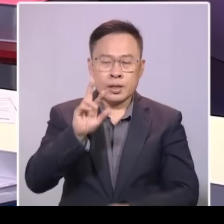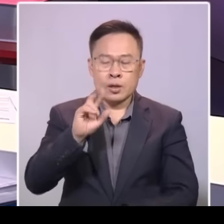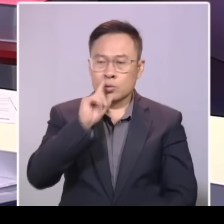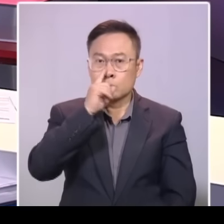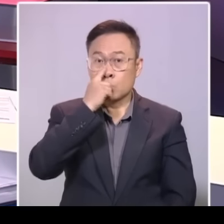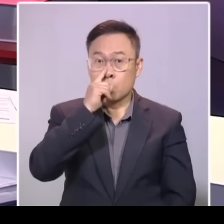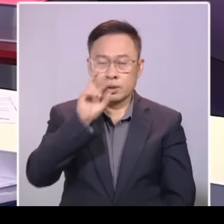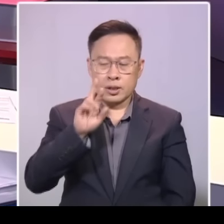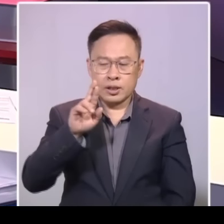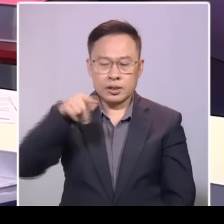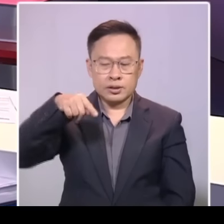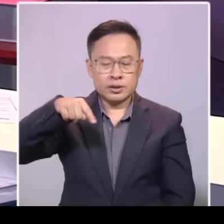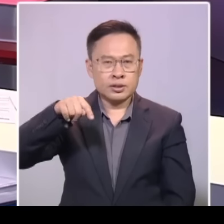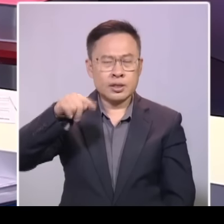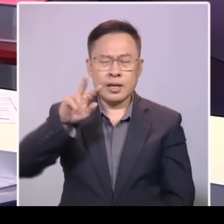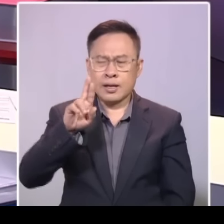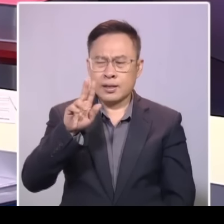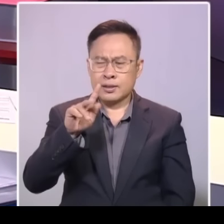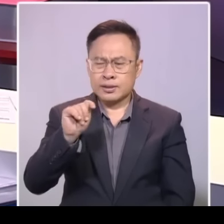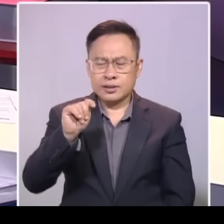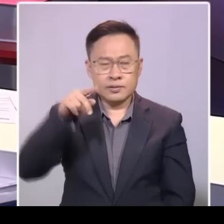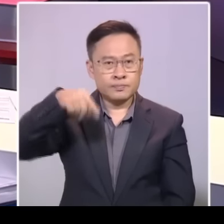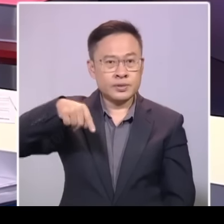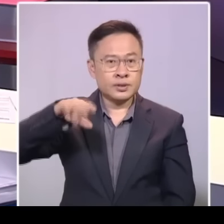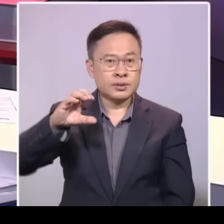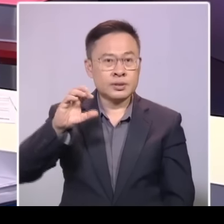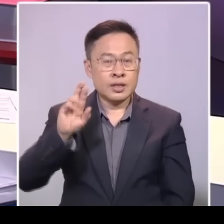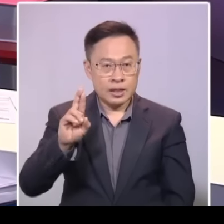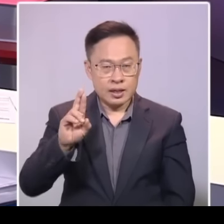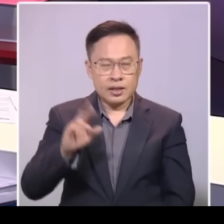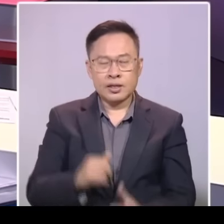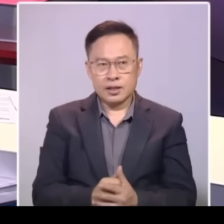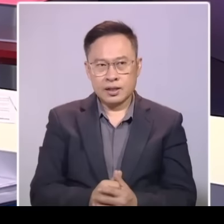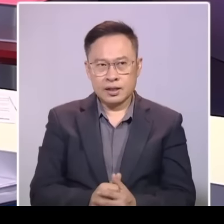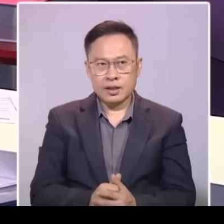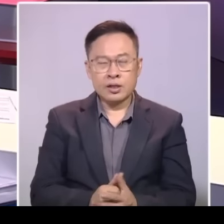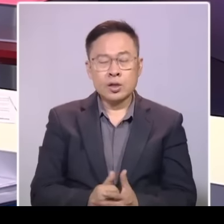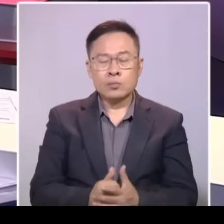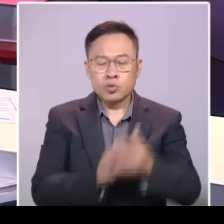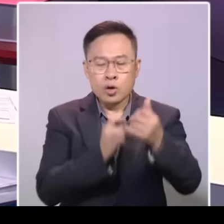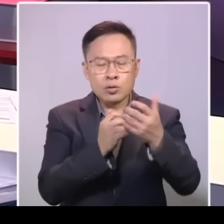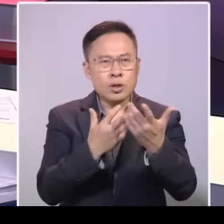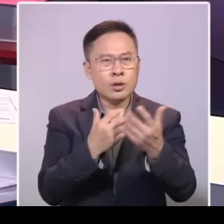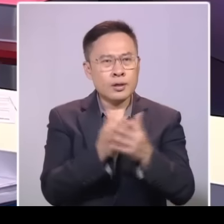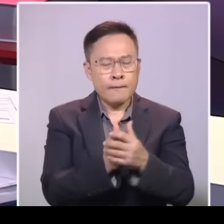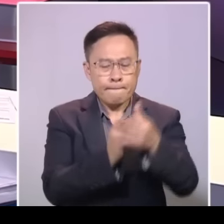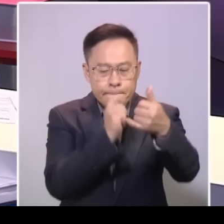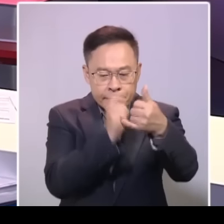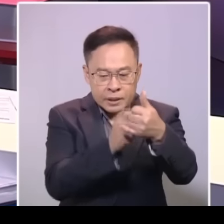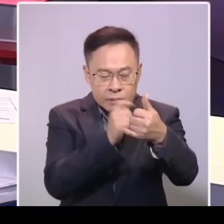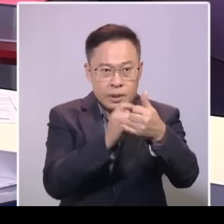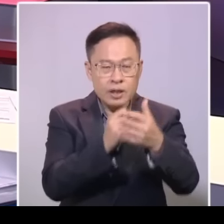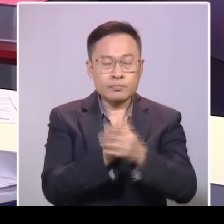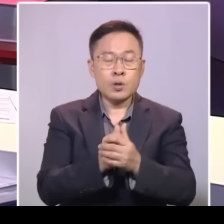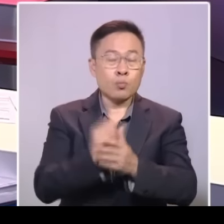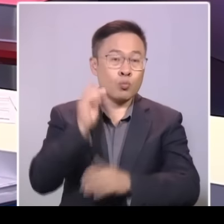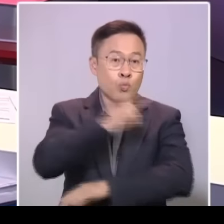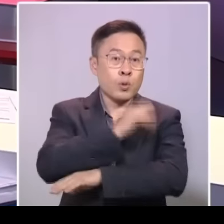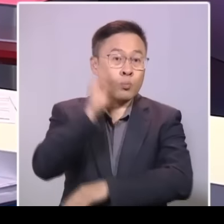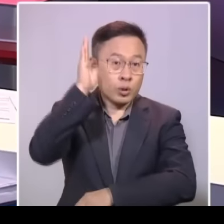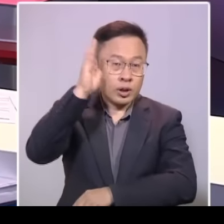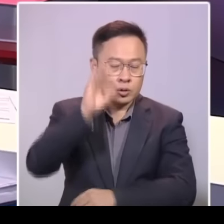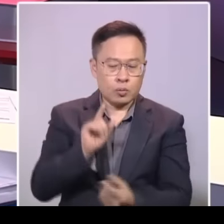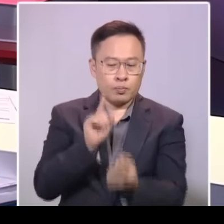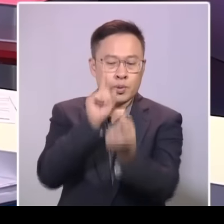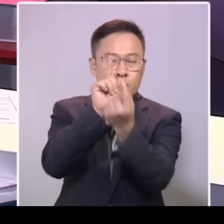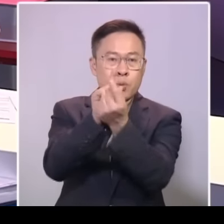ฏิญาณในวันพรุ่งนี้นะคะทีนี้นักข่าวไปจ่อไมค์สัมภาษณ ์ครับ คุณพิชัยว่าที่รองนายกรัฐมนตรีแล้วก็รัฐมนตรีว่าการกระ